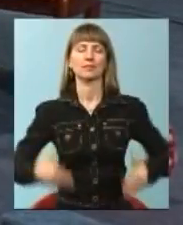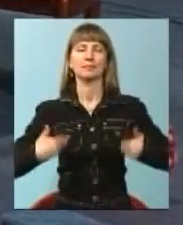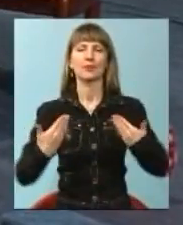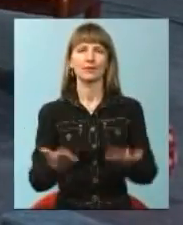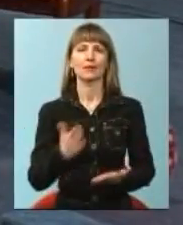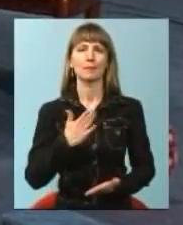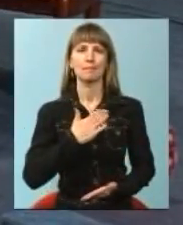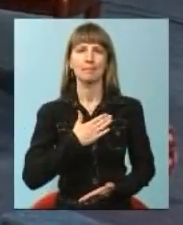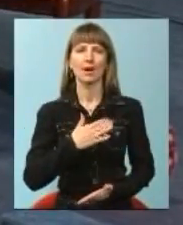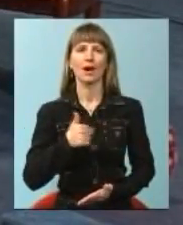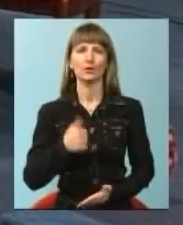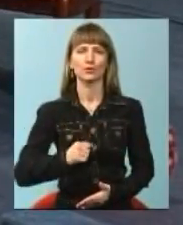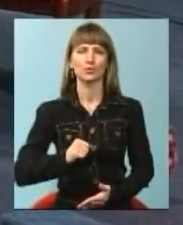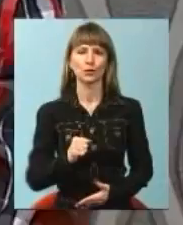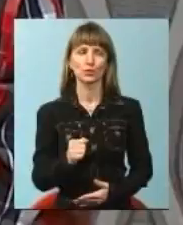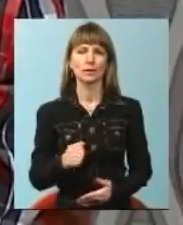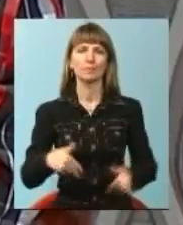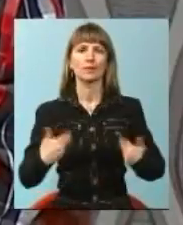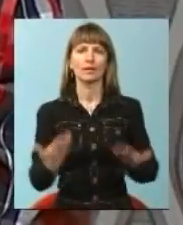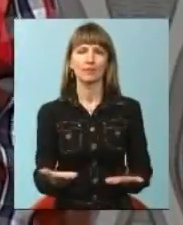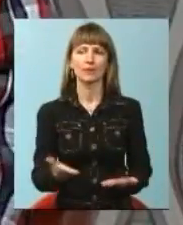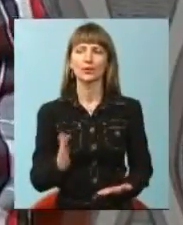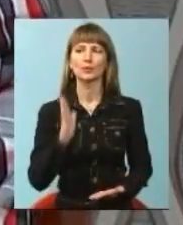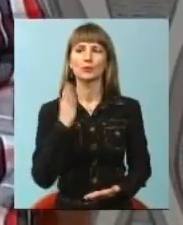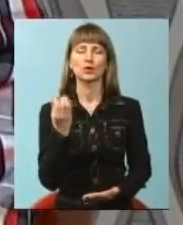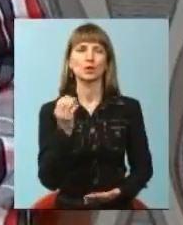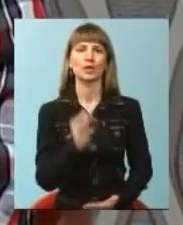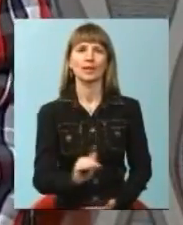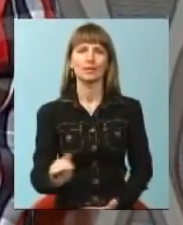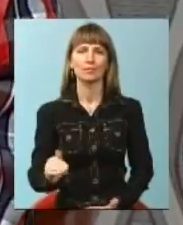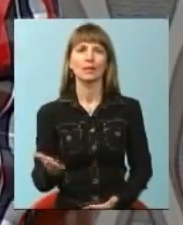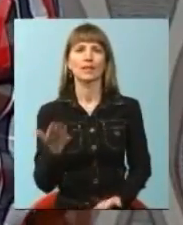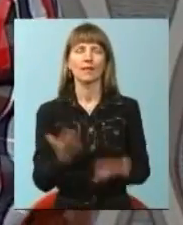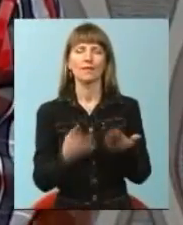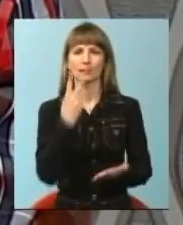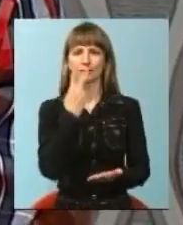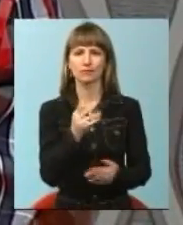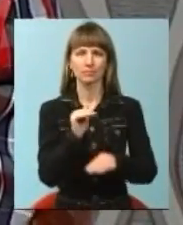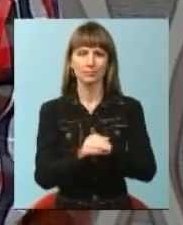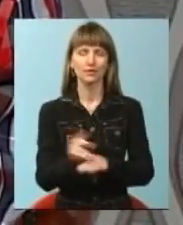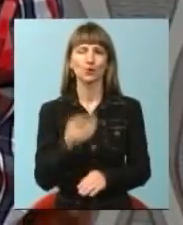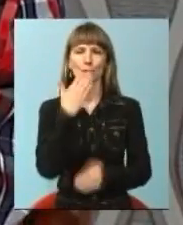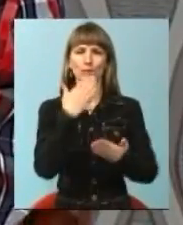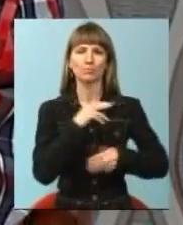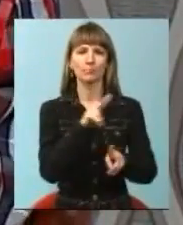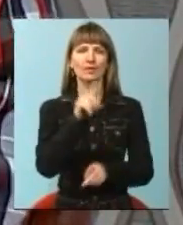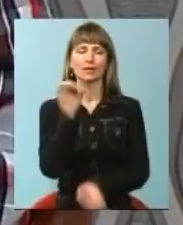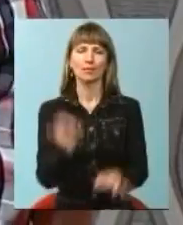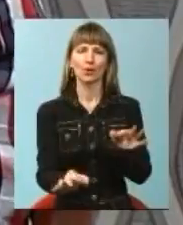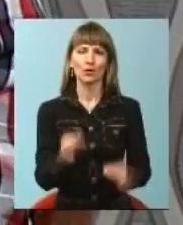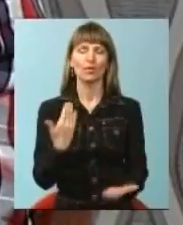Привіт, мої хороші. Привіт. Будучи ще дітьми, ми, напевно, помічали, що дуже полюбляємо спостерігати за